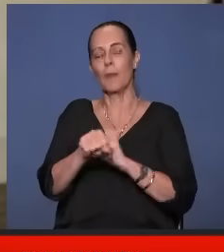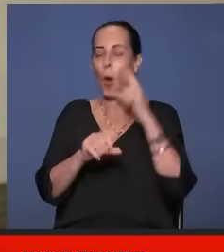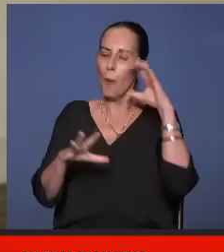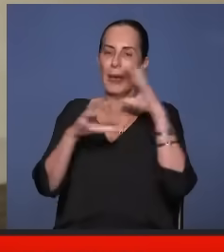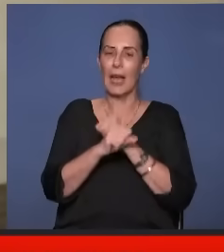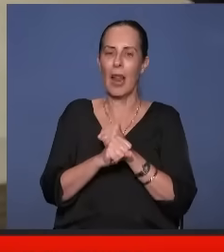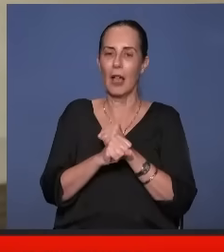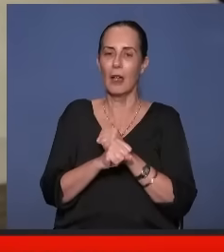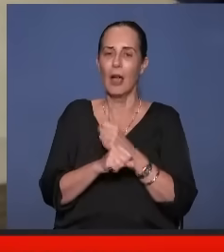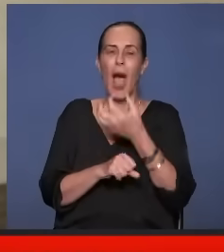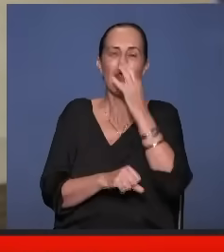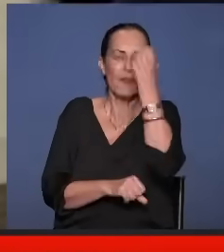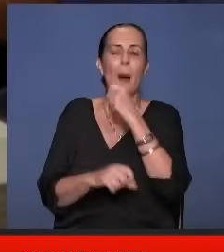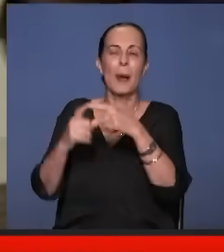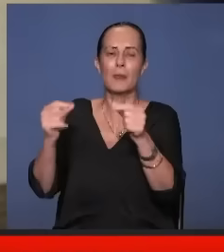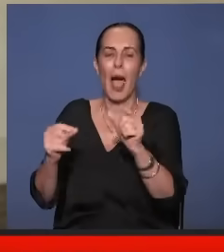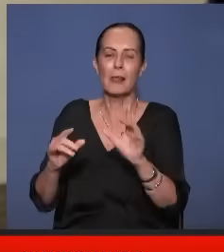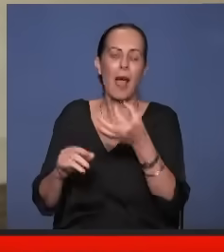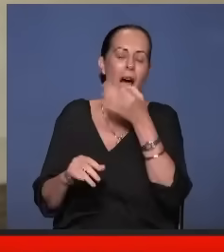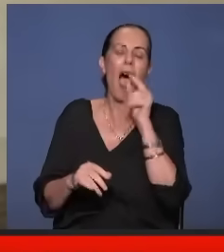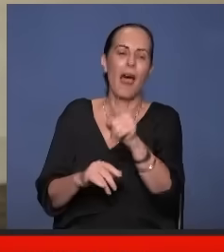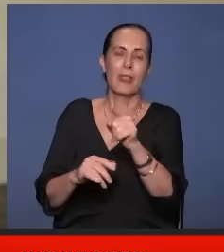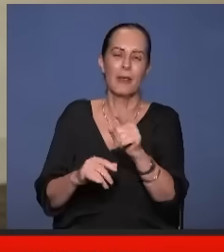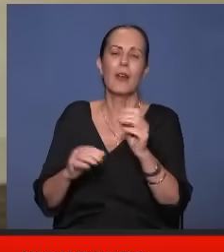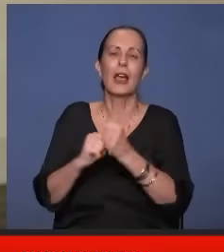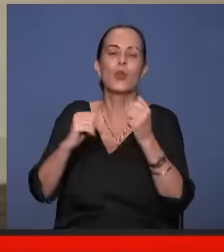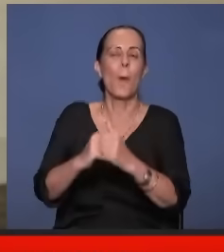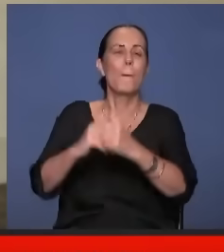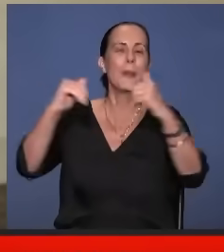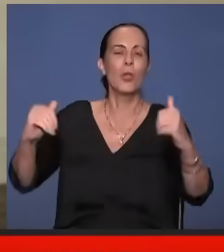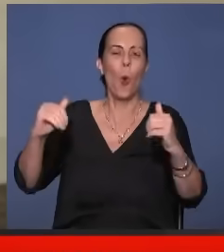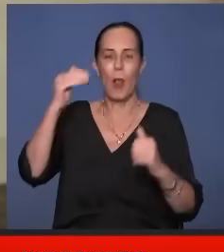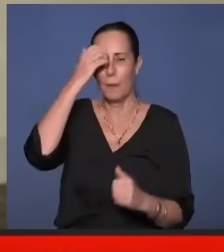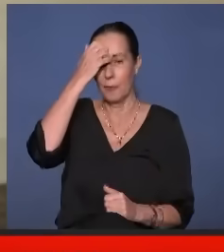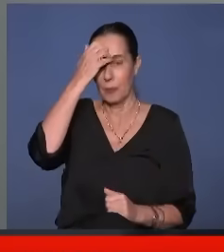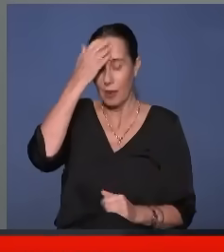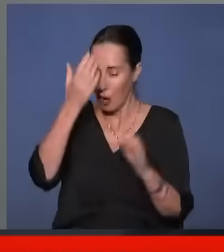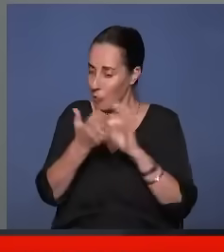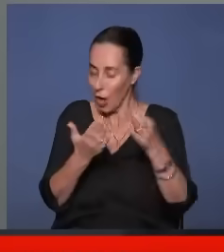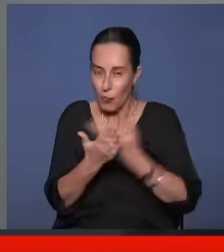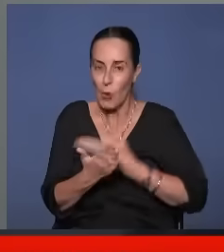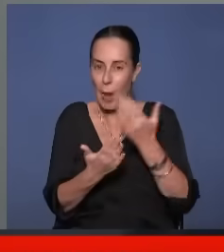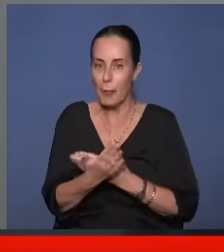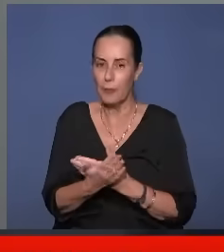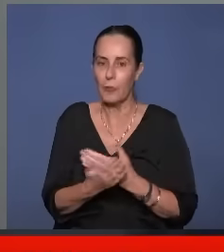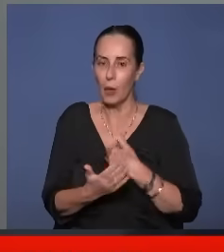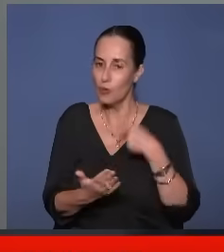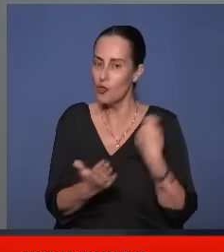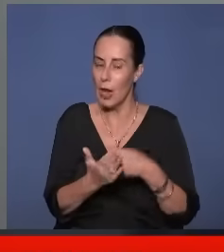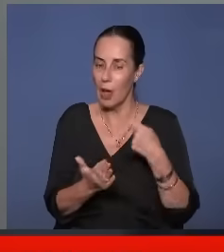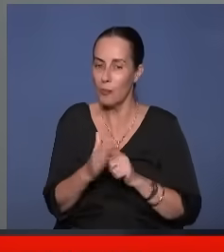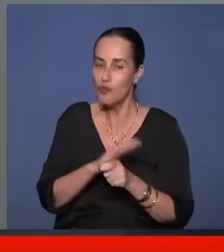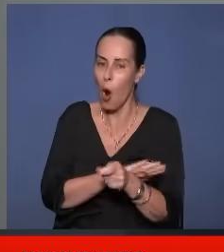האידיאל של עדיף חמאס ברצועה, עדיף מדיניות הבידול, הם כתבו על זה ניירות. אנחנו שילמנו